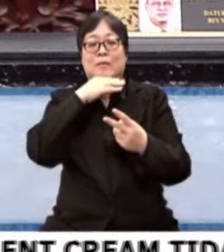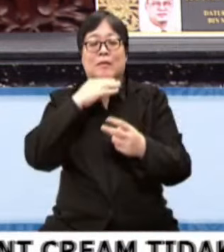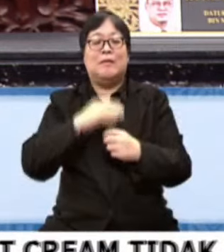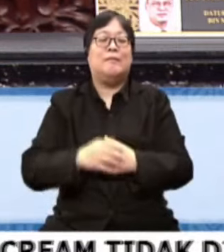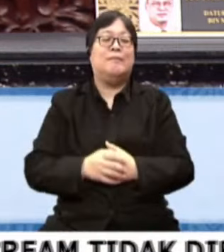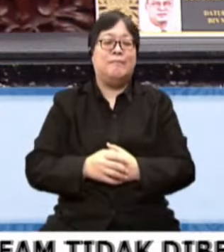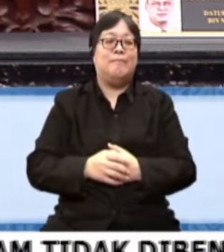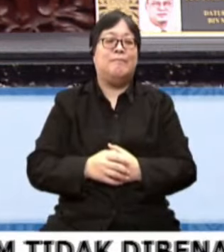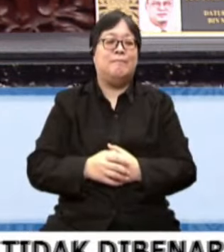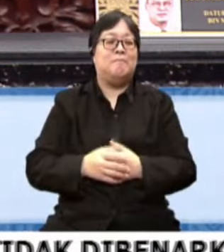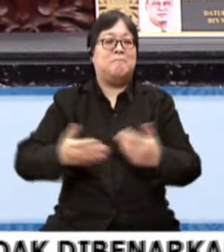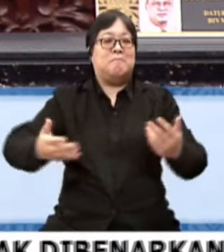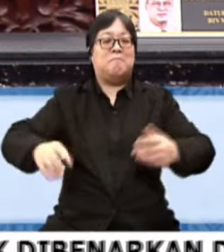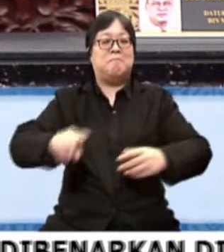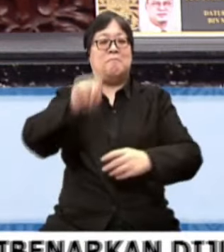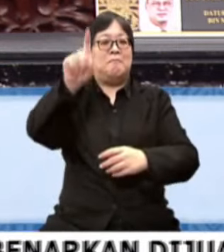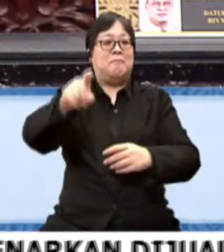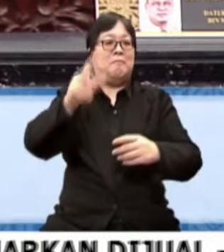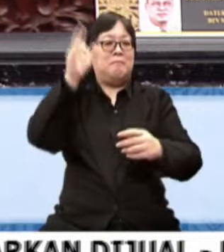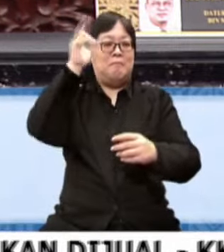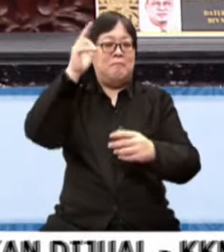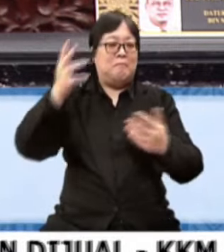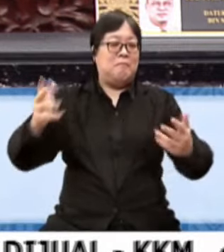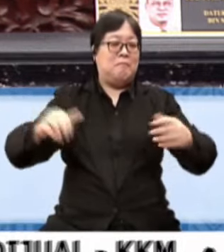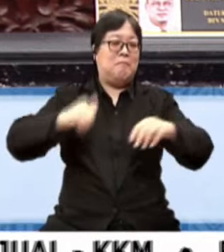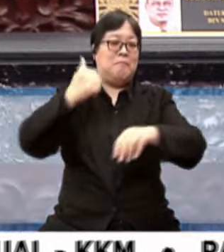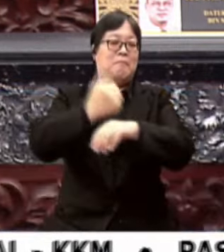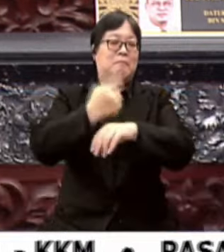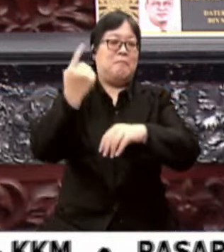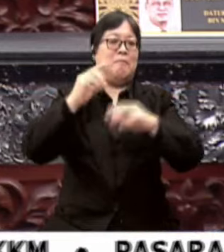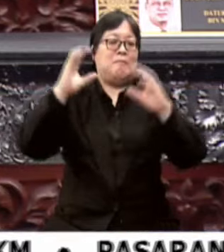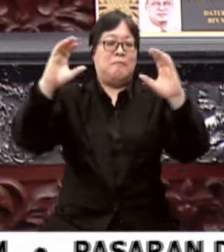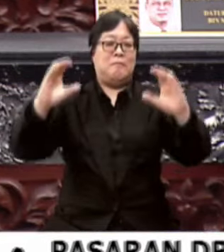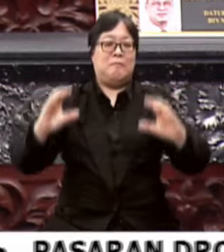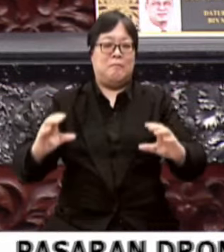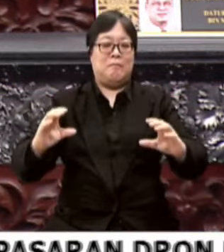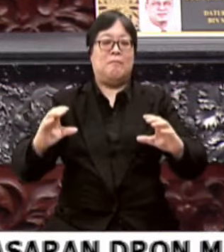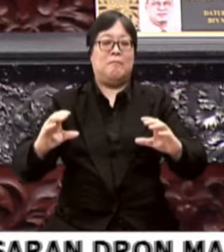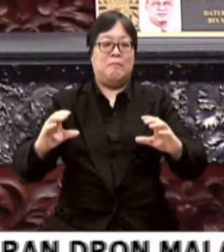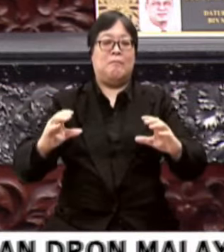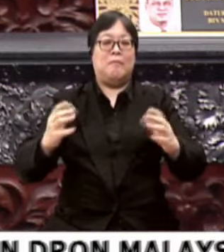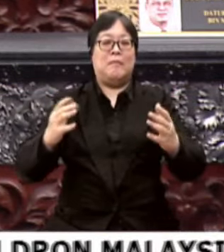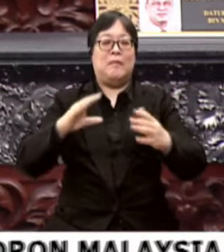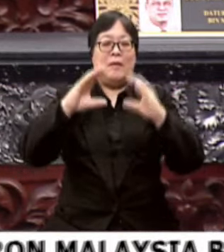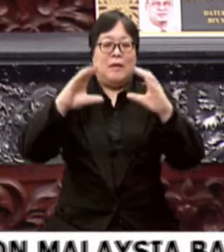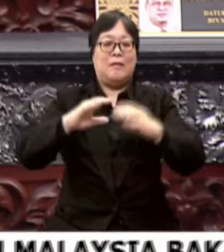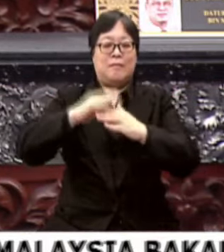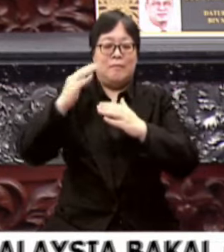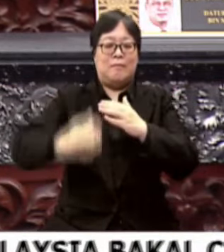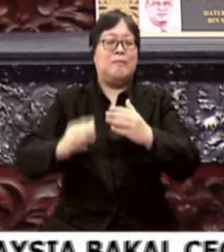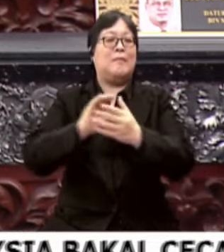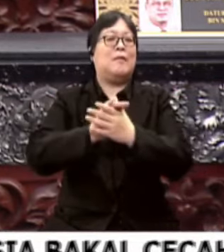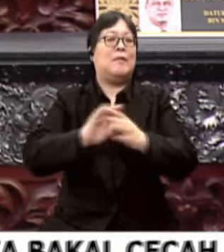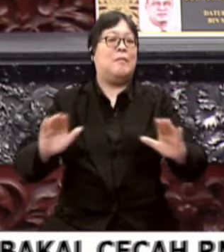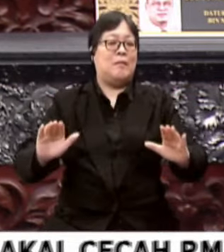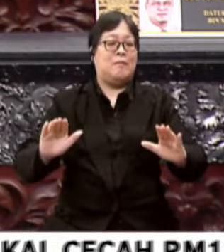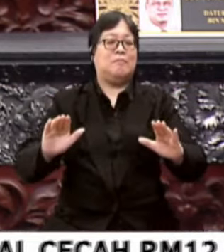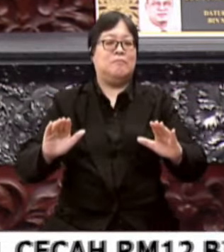Apakah pihak kerajaan bercadang untuk menuju ke satu mekanisme penampang dan penyelamat untuk